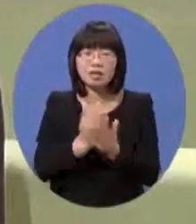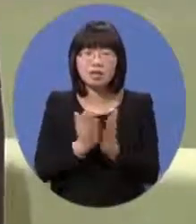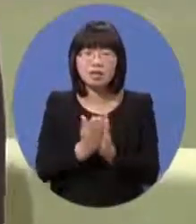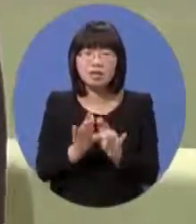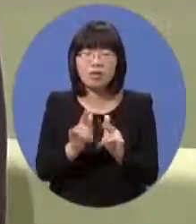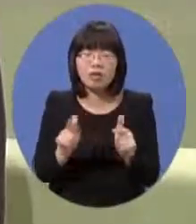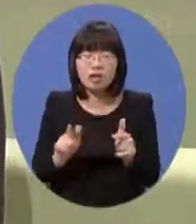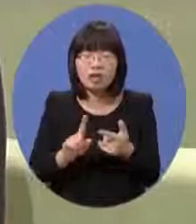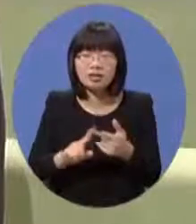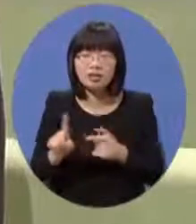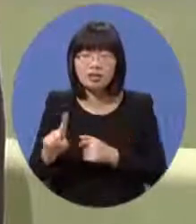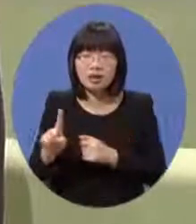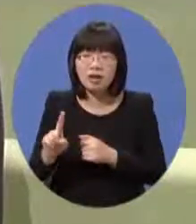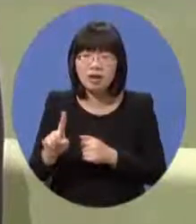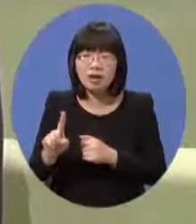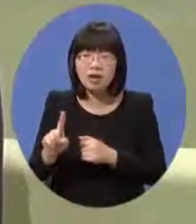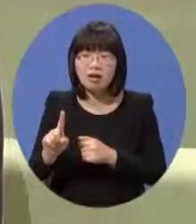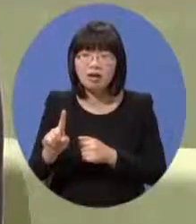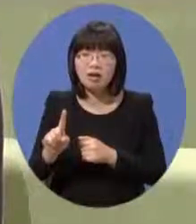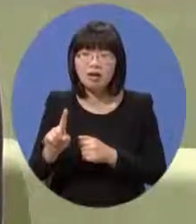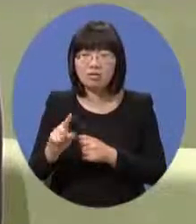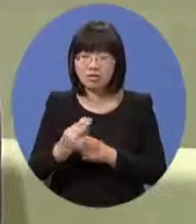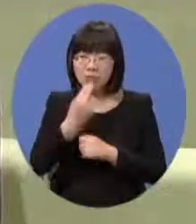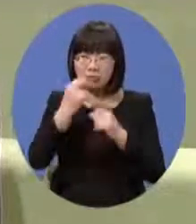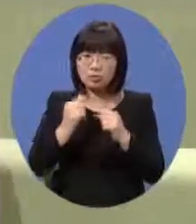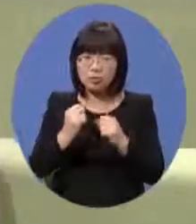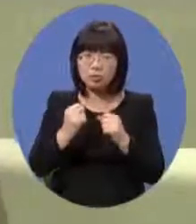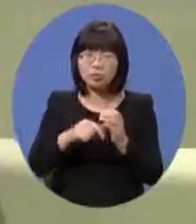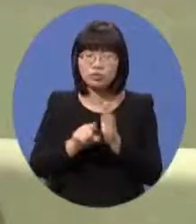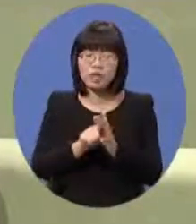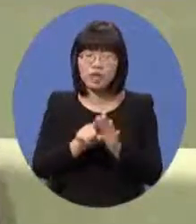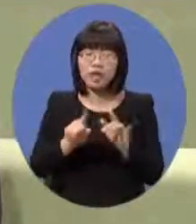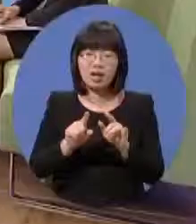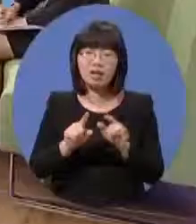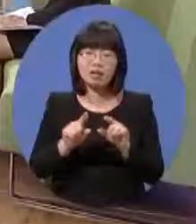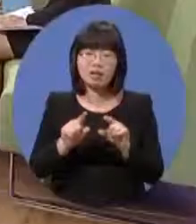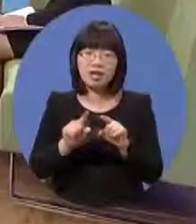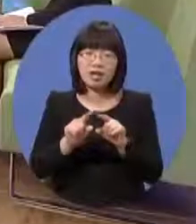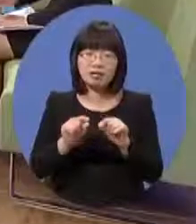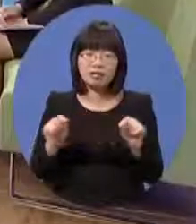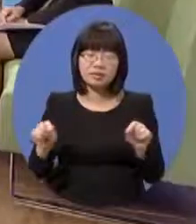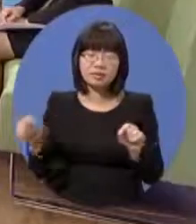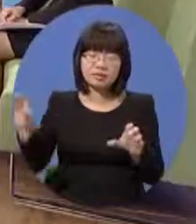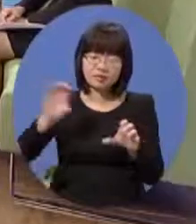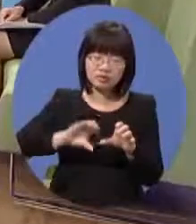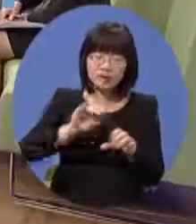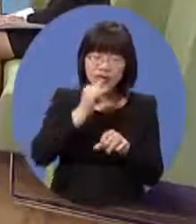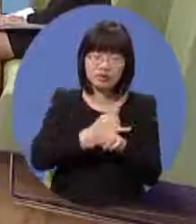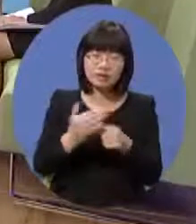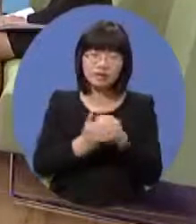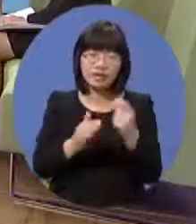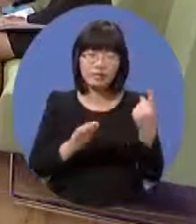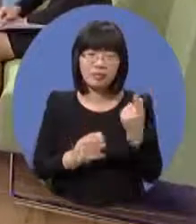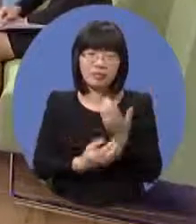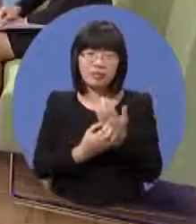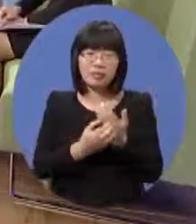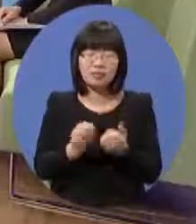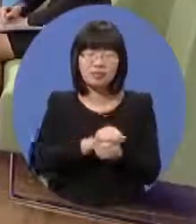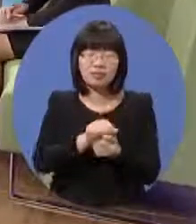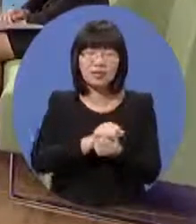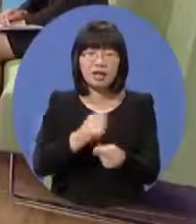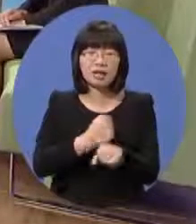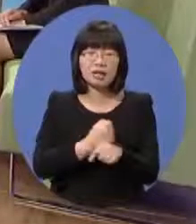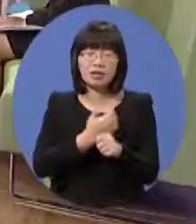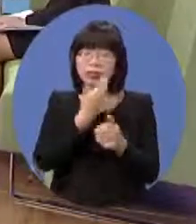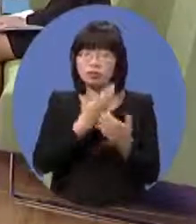아니라 네. 여러 가지의 그거를 보존하기 위한 보존제 같은 것들이 들어가 있기 때문에 때문에 한번 삶아서 이렇게 씻겨내게끔 하는